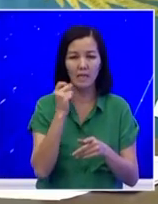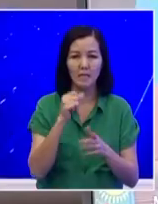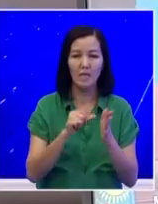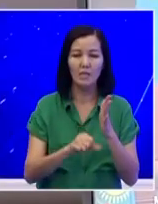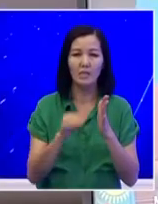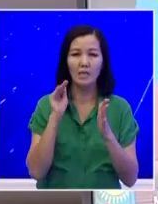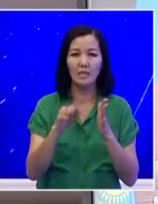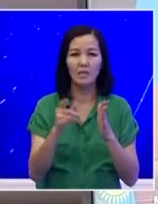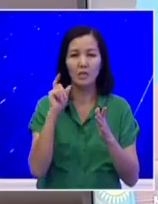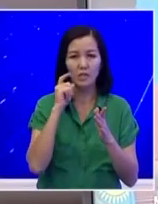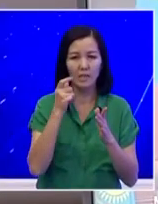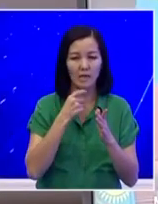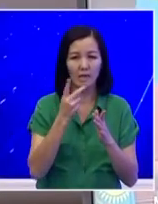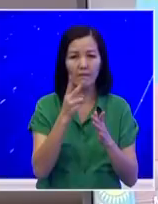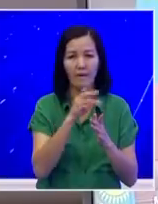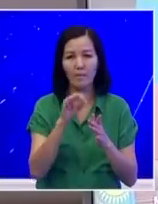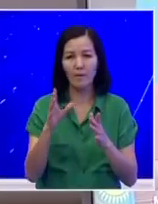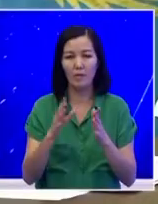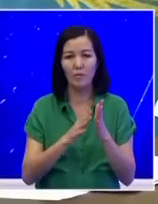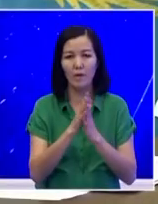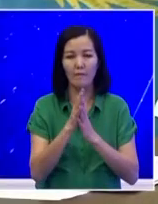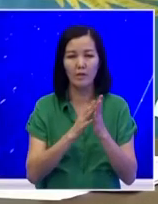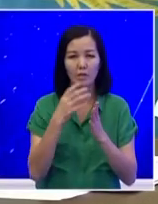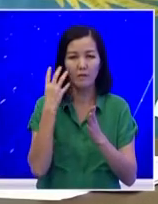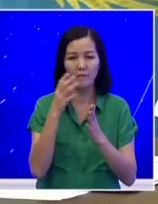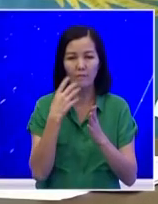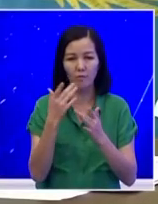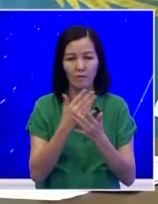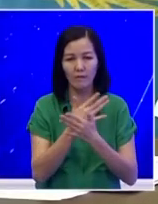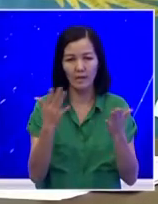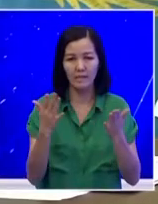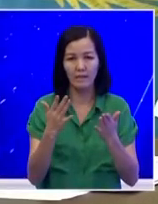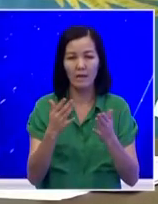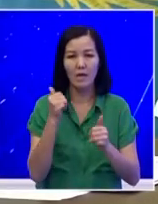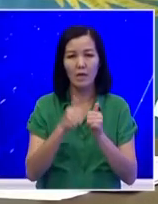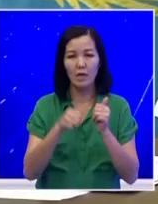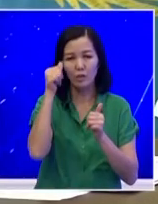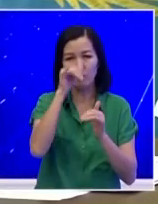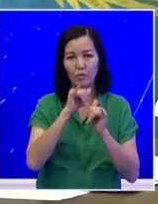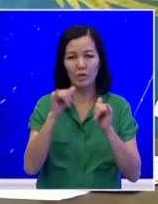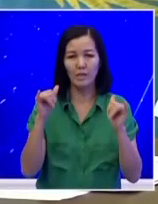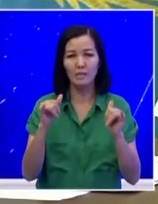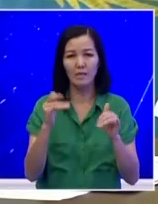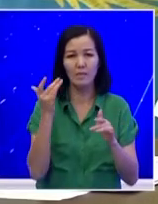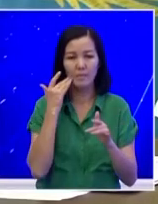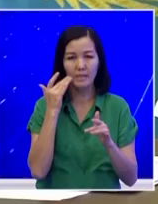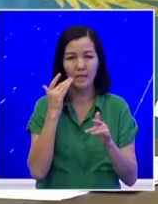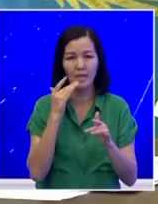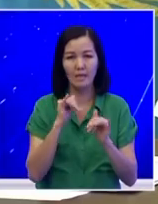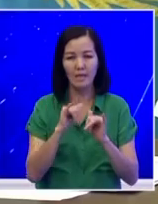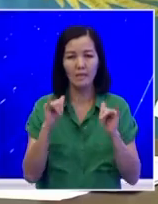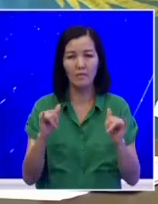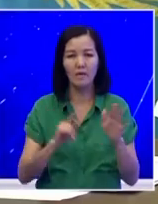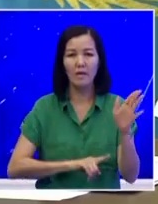60 тысяч тонн сахара, 2 миллиона тонн овощей и фруктов. Объемы сельхозпродукции из года в год растут на постоянной основе. Отсюда